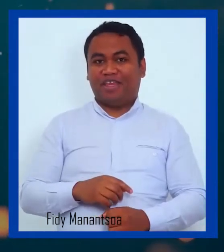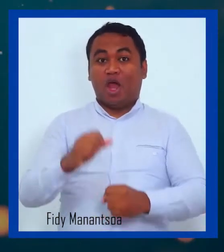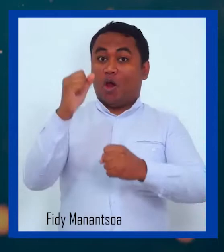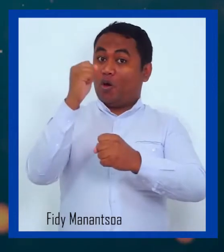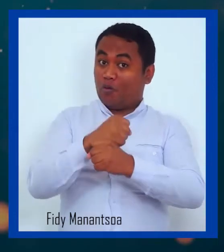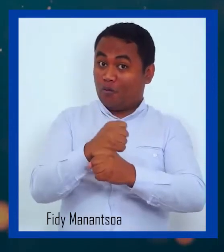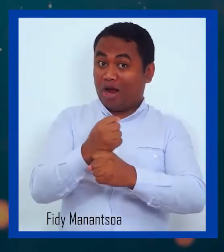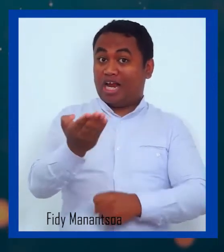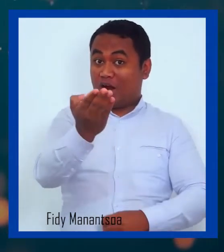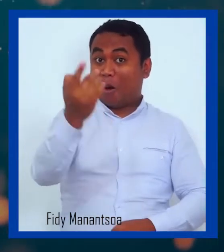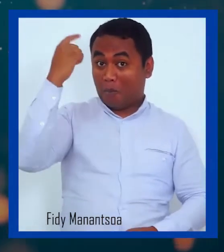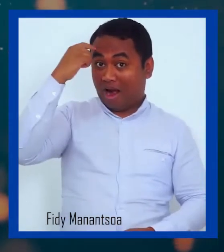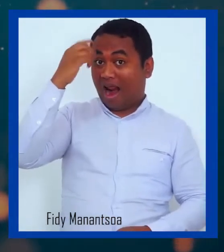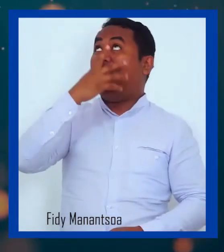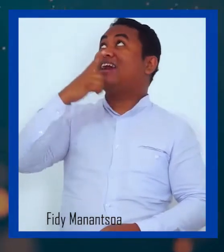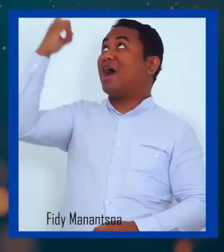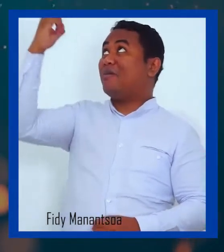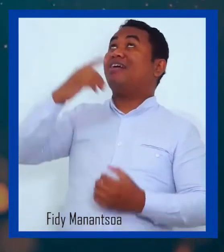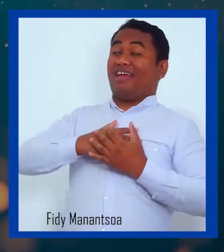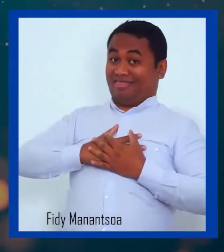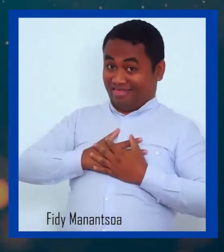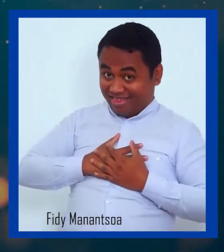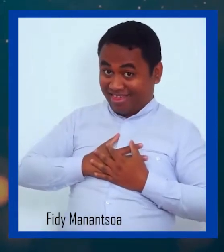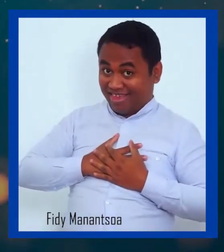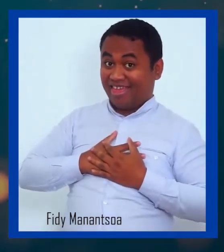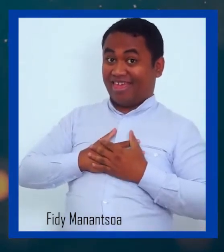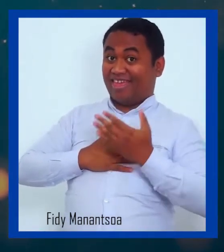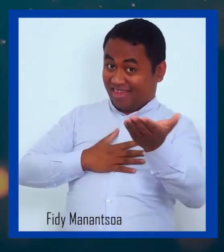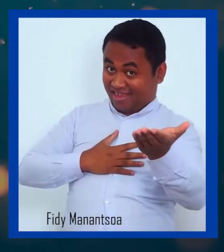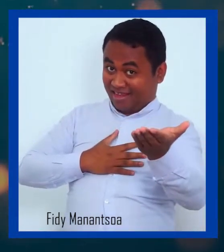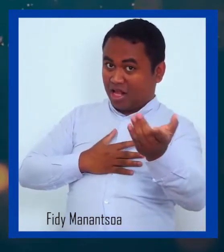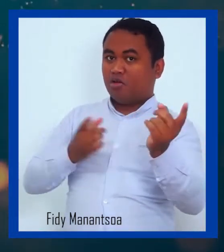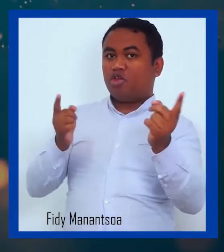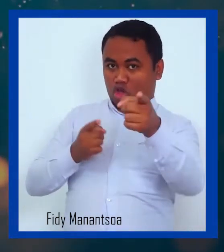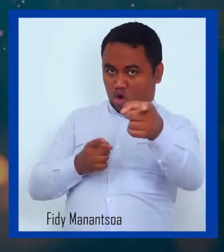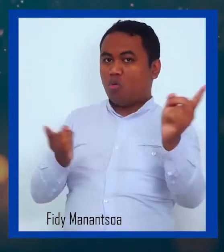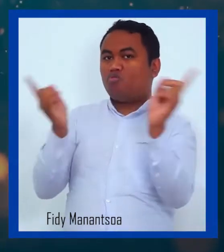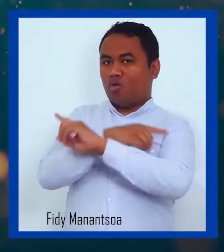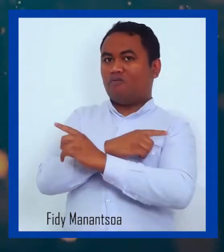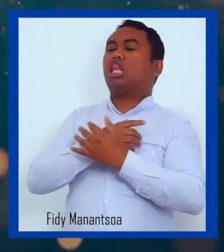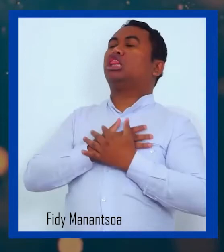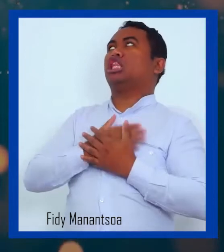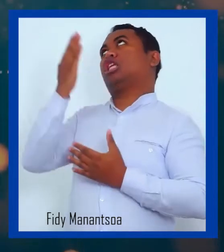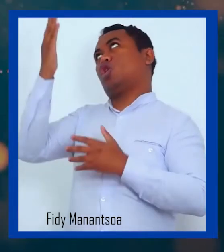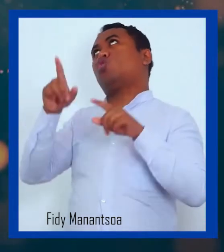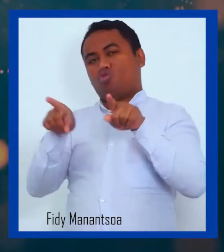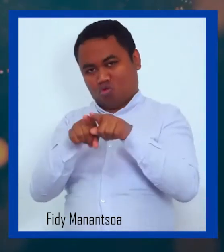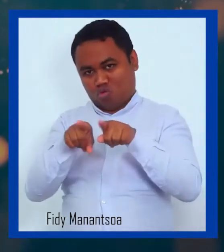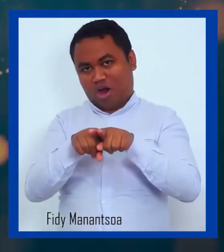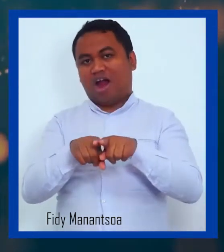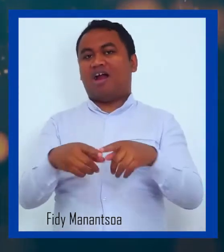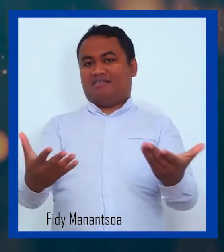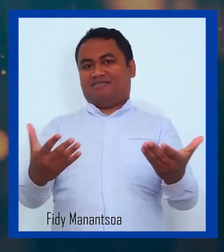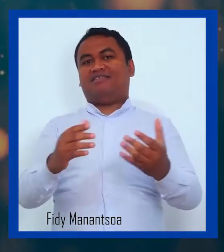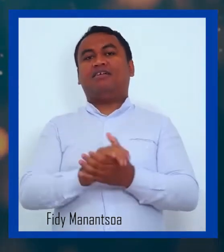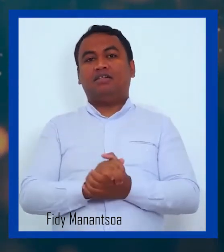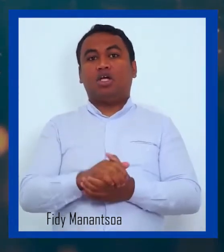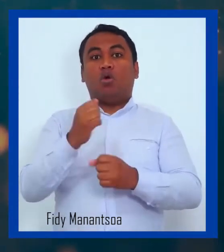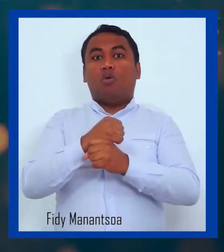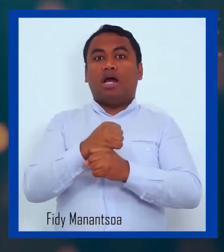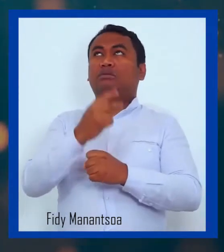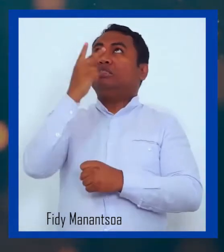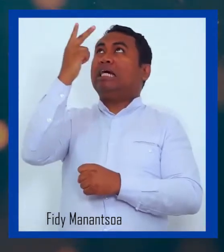rehefa tsapanao hoe tianao Andriamanitra, izay ianao vao manana fitiavana an'Andriamanitra. Rehefa be dia be mihitsy ny